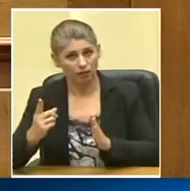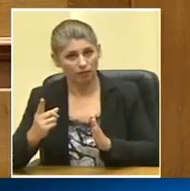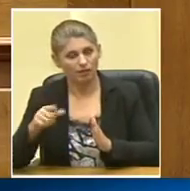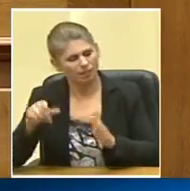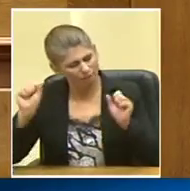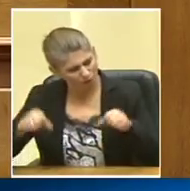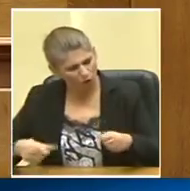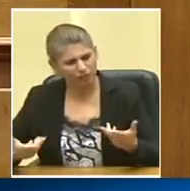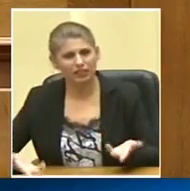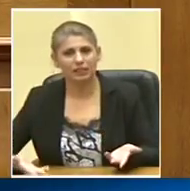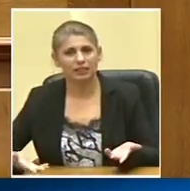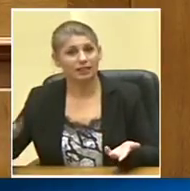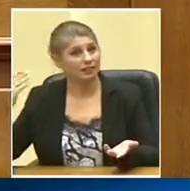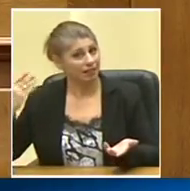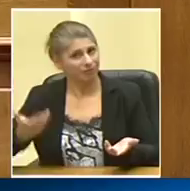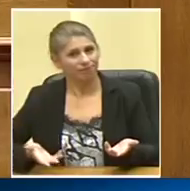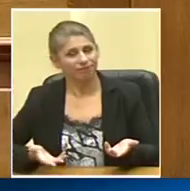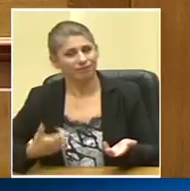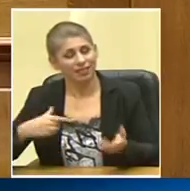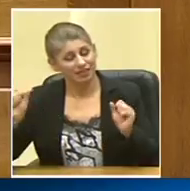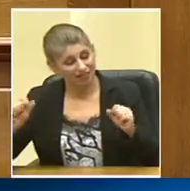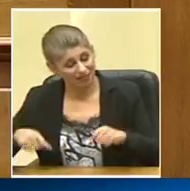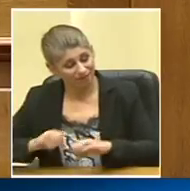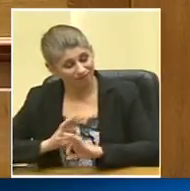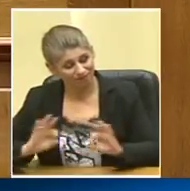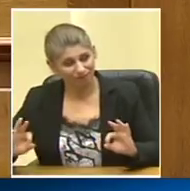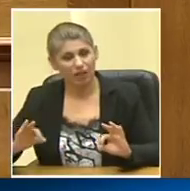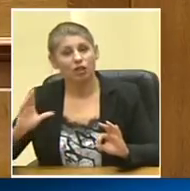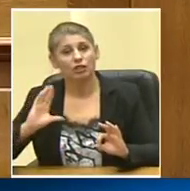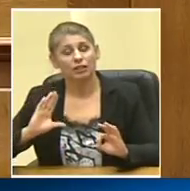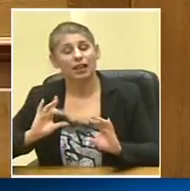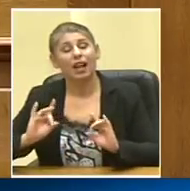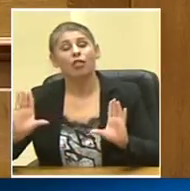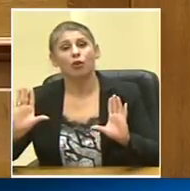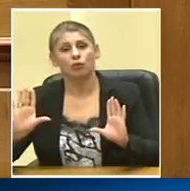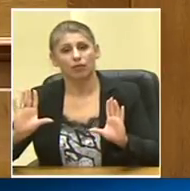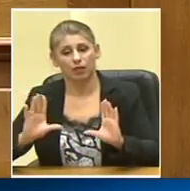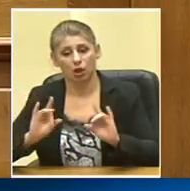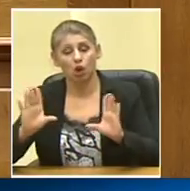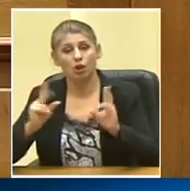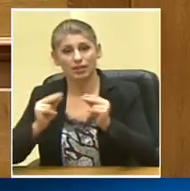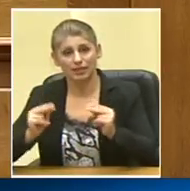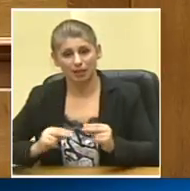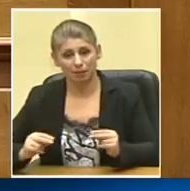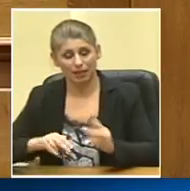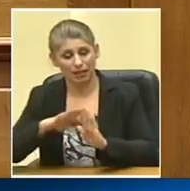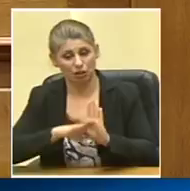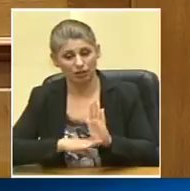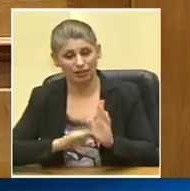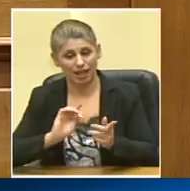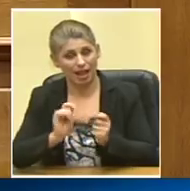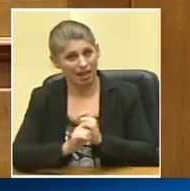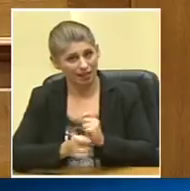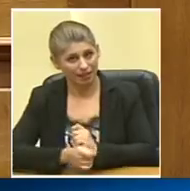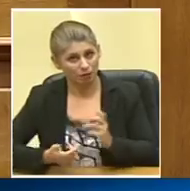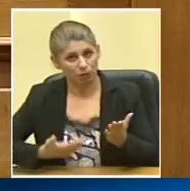βεβαιωτική είναι. Ήταν. Σας βεβαιώνω όμως και εγώ ότι καθόλου δεν είναι χωρίς συνέπειες οι κανονιστικές αλλαγές που προτείνουμε